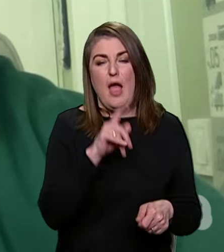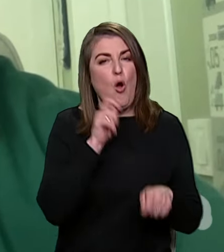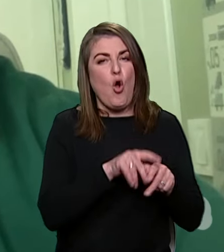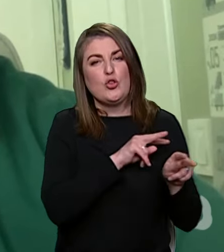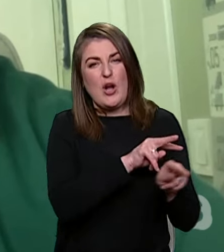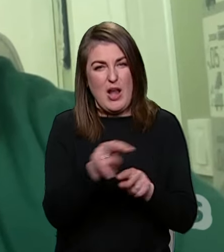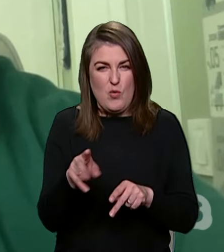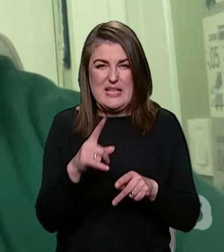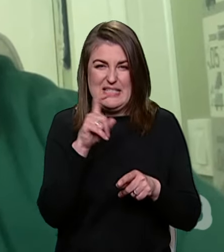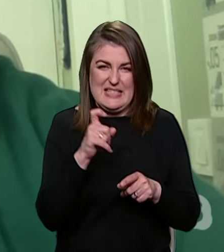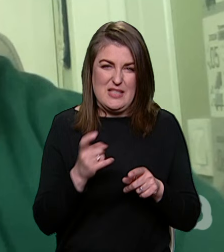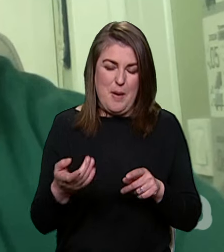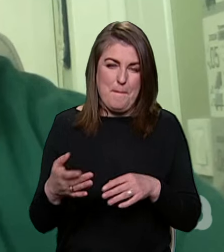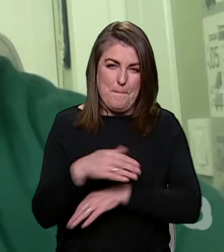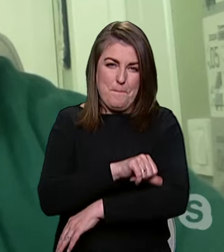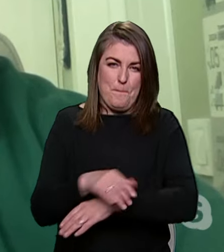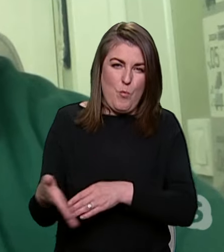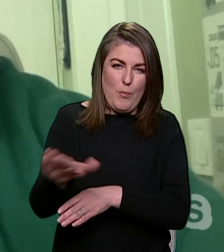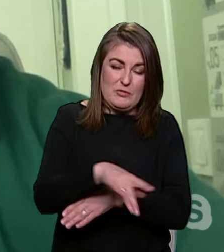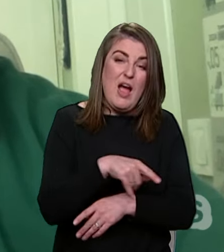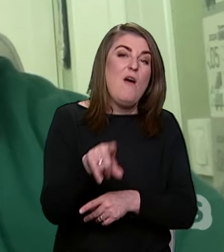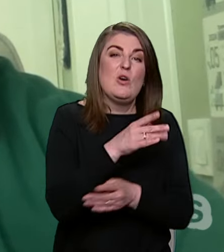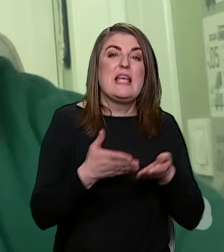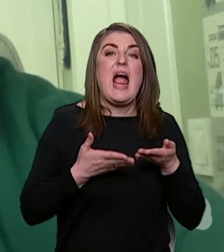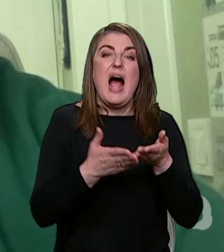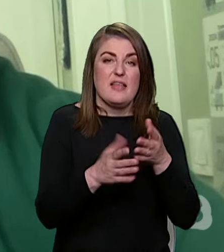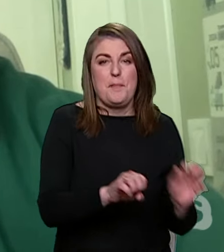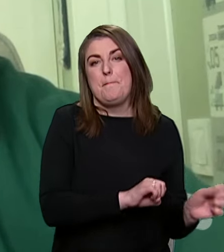контролюють з узбережжя. Оці катери вони якраз перекинули